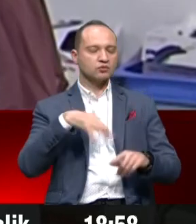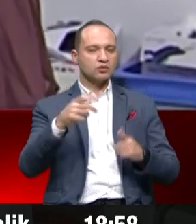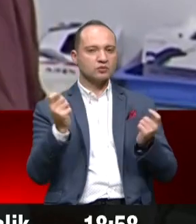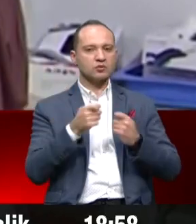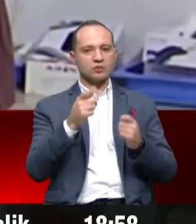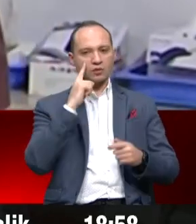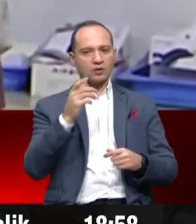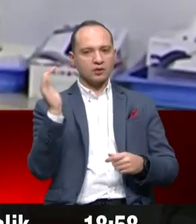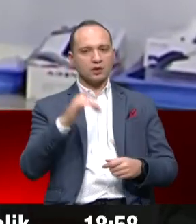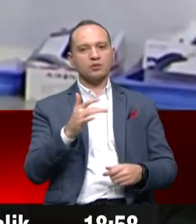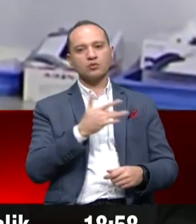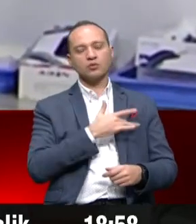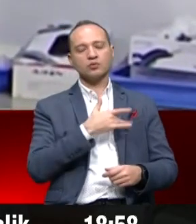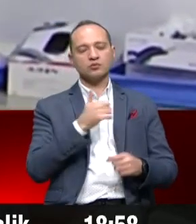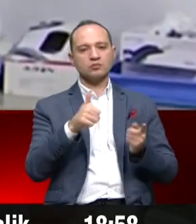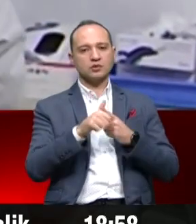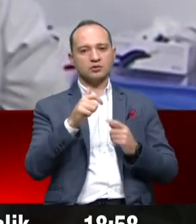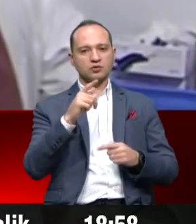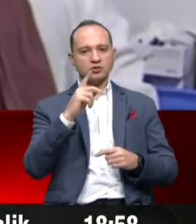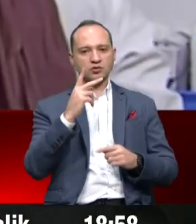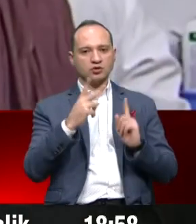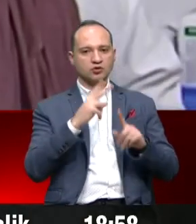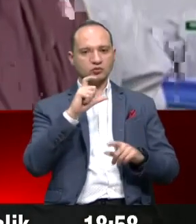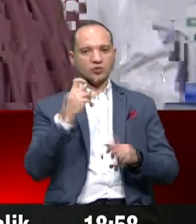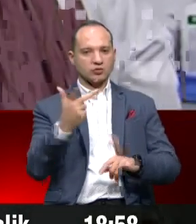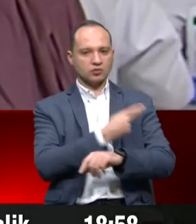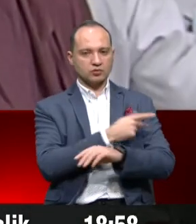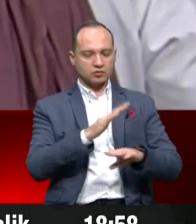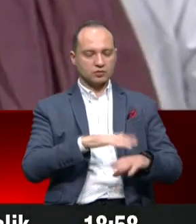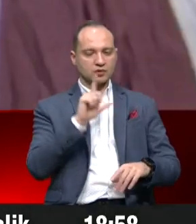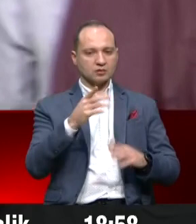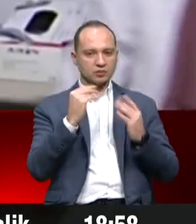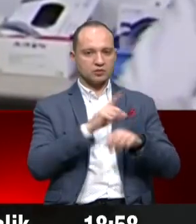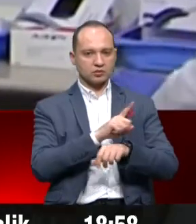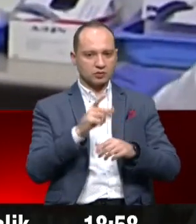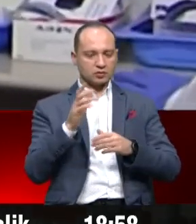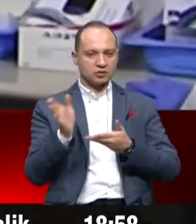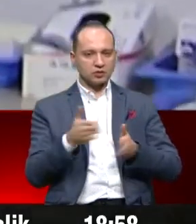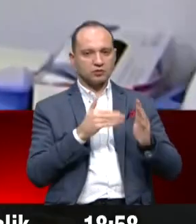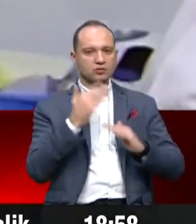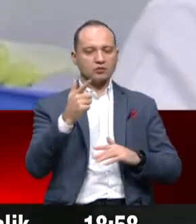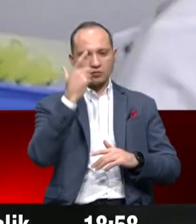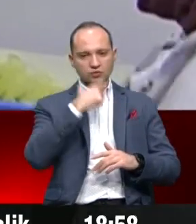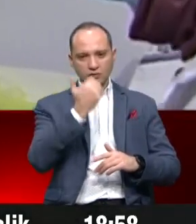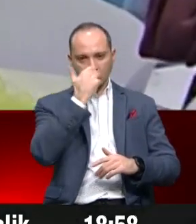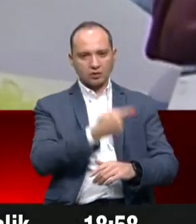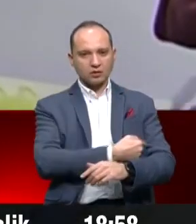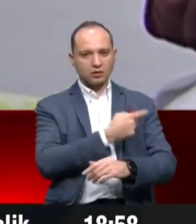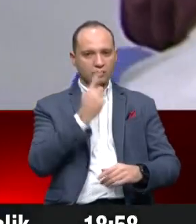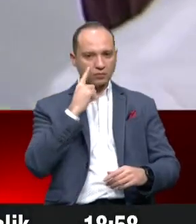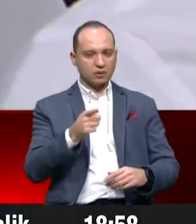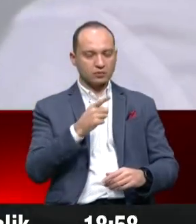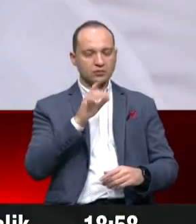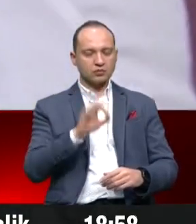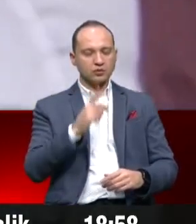çalışması kapsamında gelen gönüllülerin birinci dozda ikinci dost aşıları yapıldı ve gerekli zaman geçtikten sonra bu kur alımları başladı işte